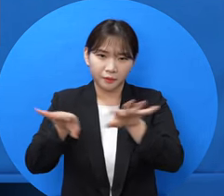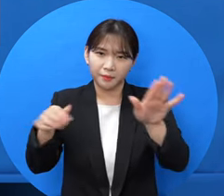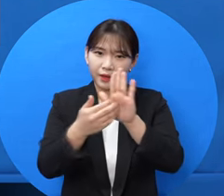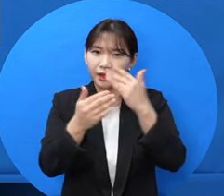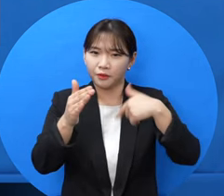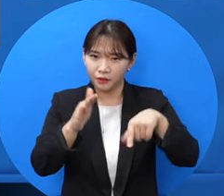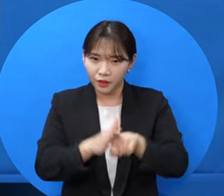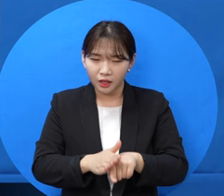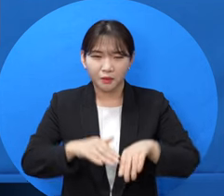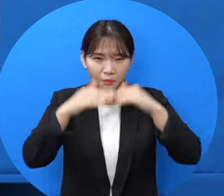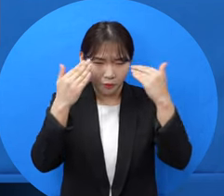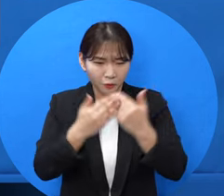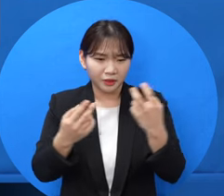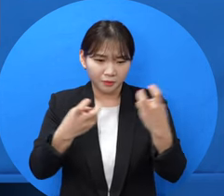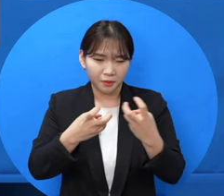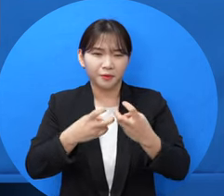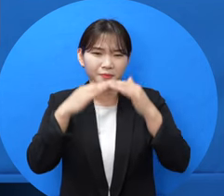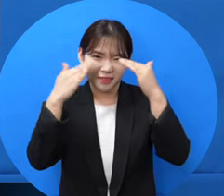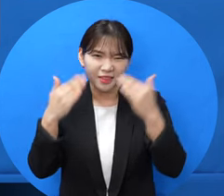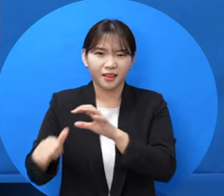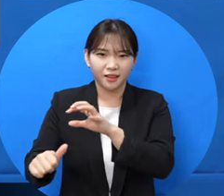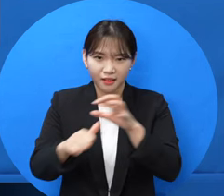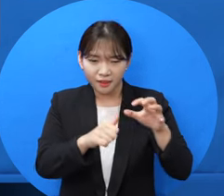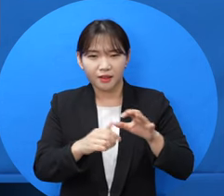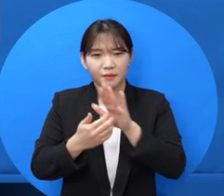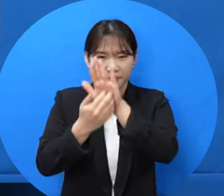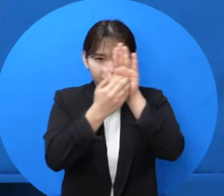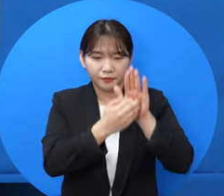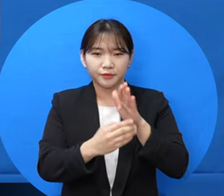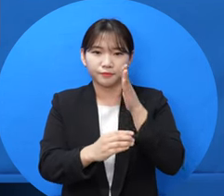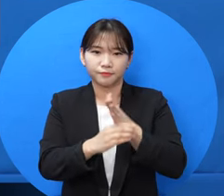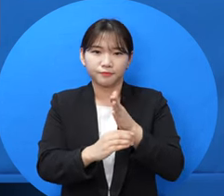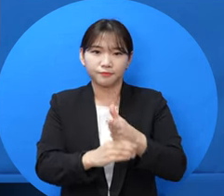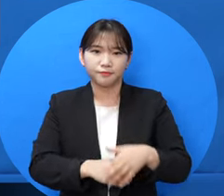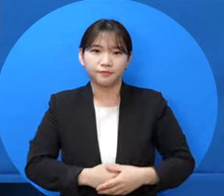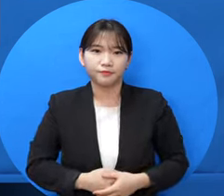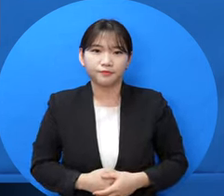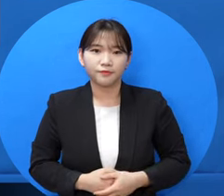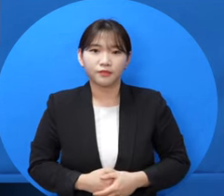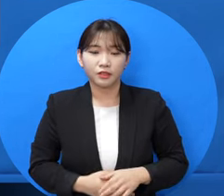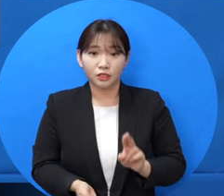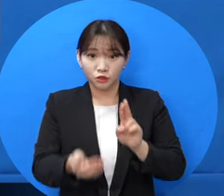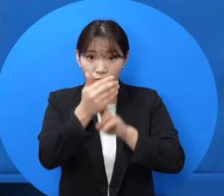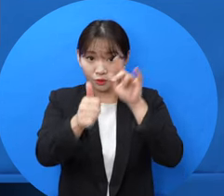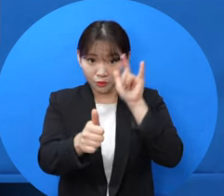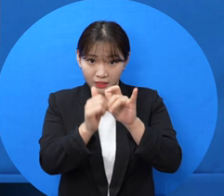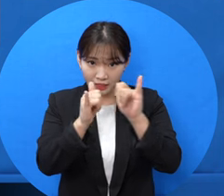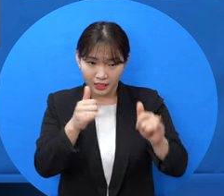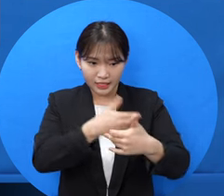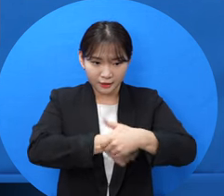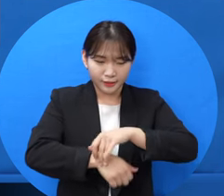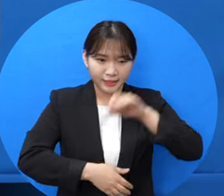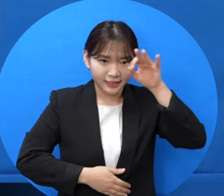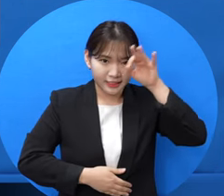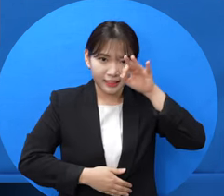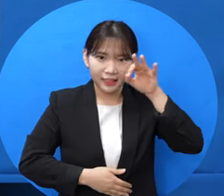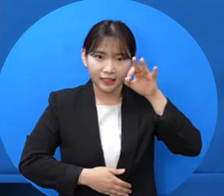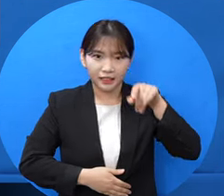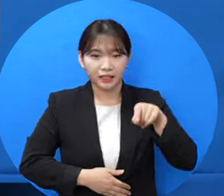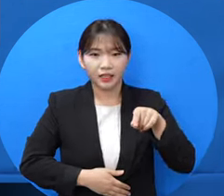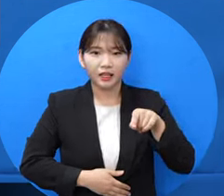조치할 수 있는 모든 수단을 총동원해 대응하고 있습니다 숨어있는 확진 자를 적극적으로